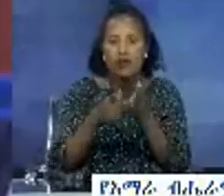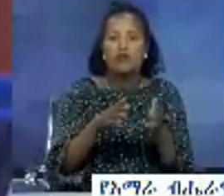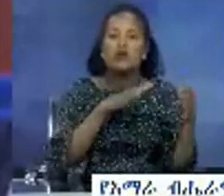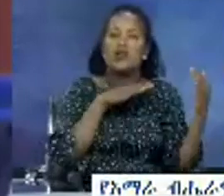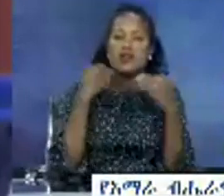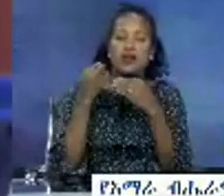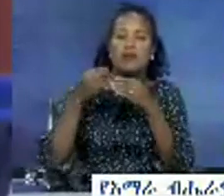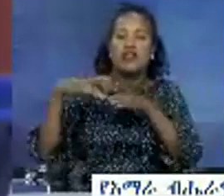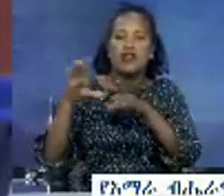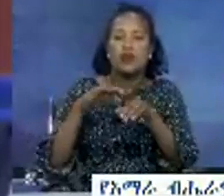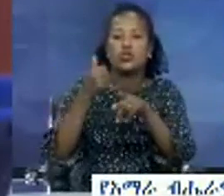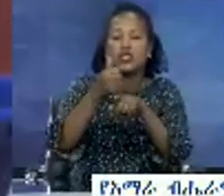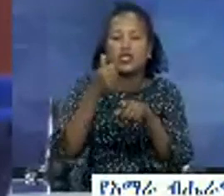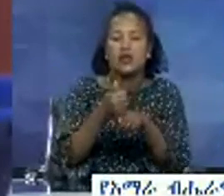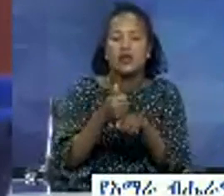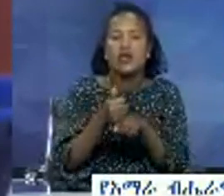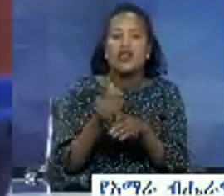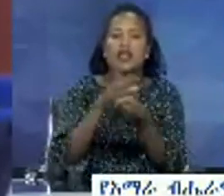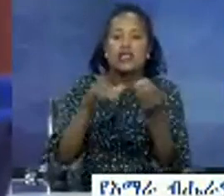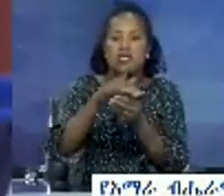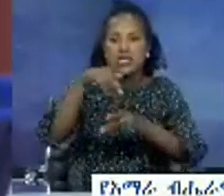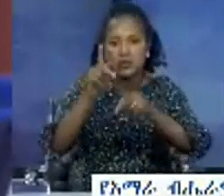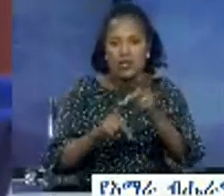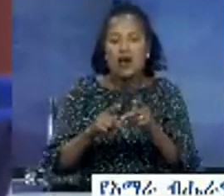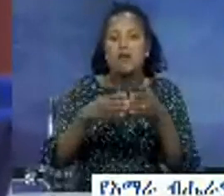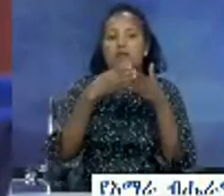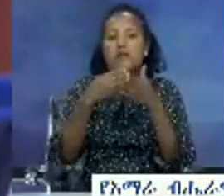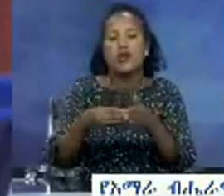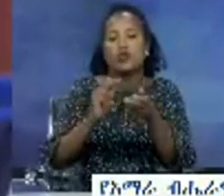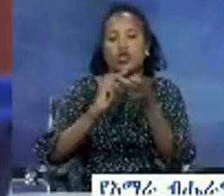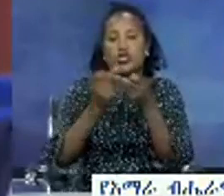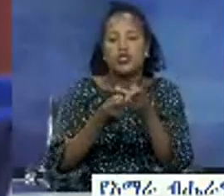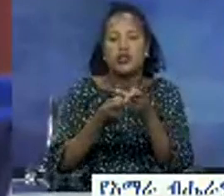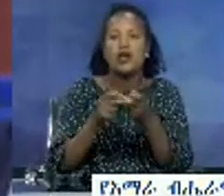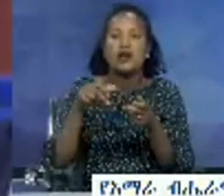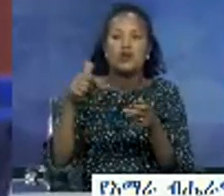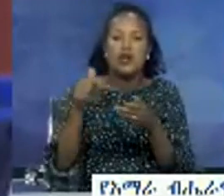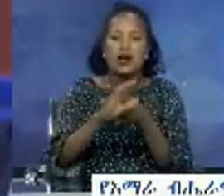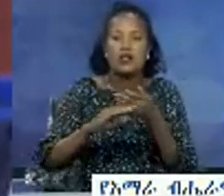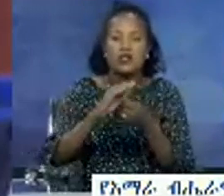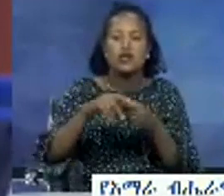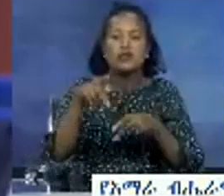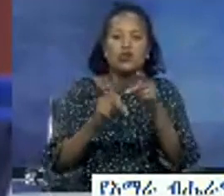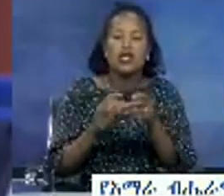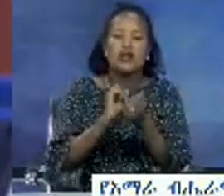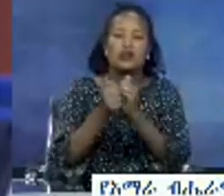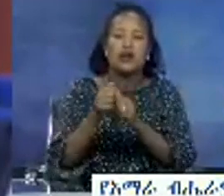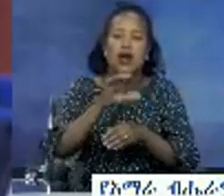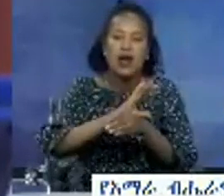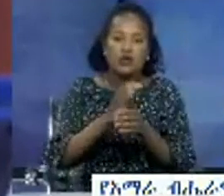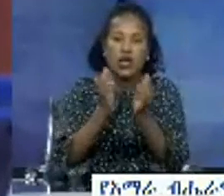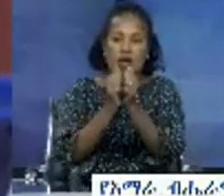በተካሄደው ትግል የክልላችን ህዝብና መሪ ድርጅት ከሌሎች የሀገራችን ህዝቦችና የለውጥ ኃይሎች ጋር በመሆን